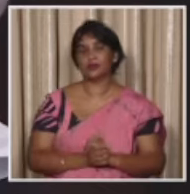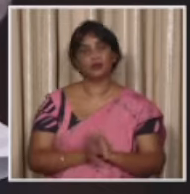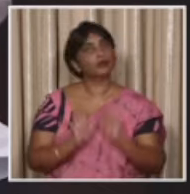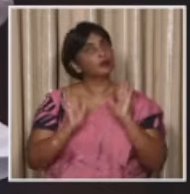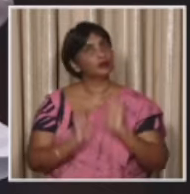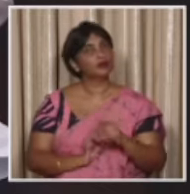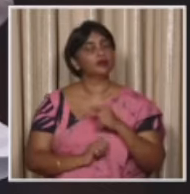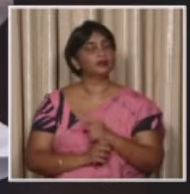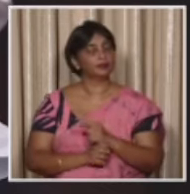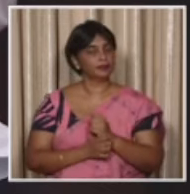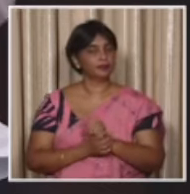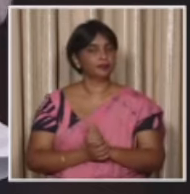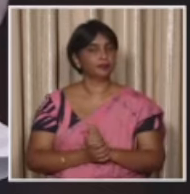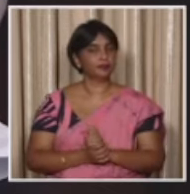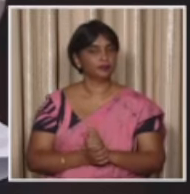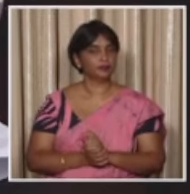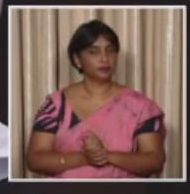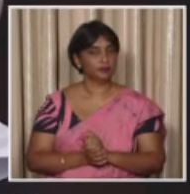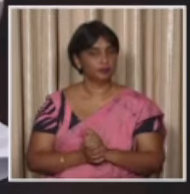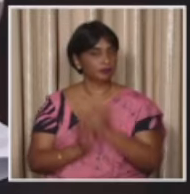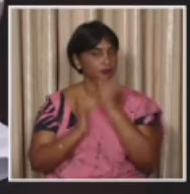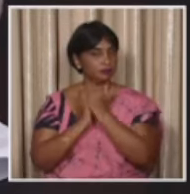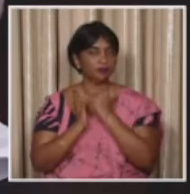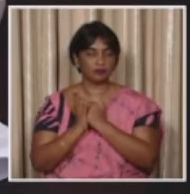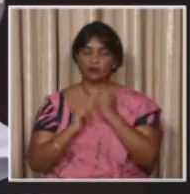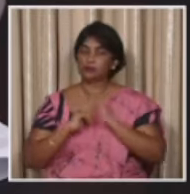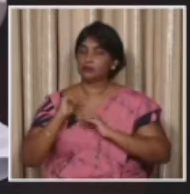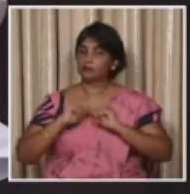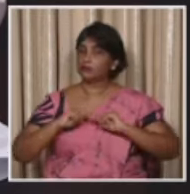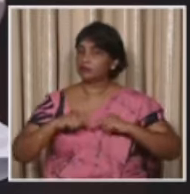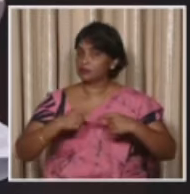හැබැයි මේ කොන්දේසි